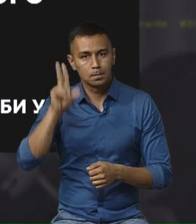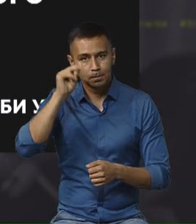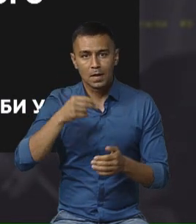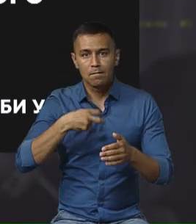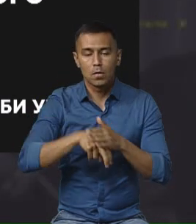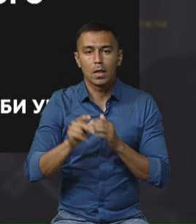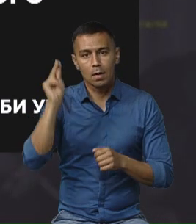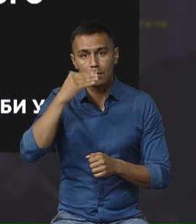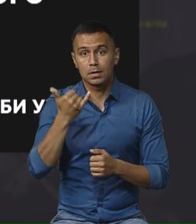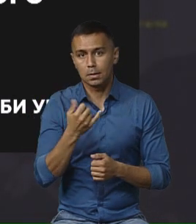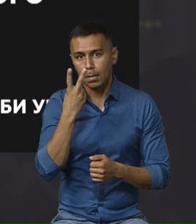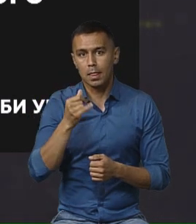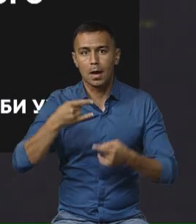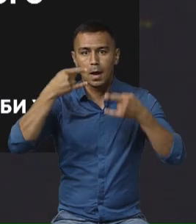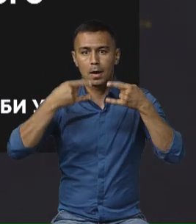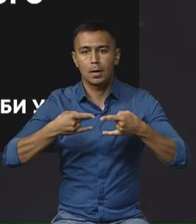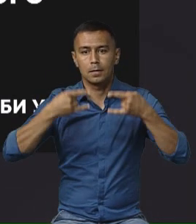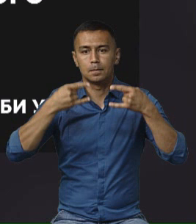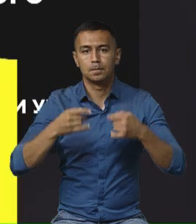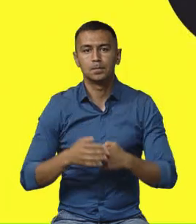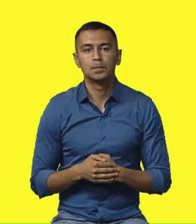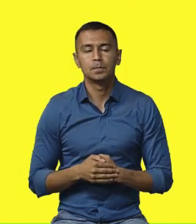на навчання ви зараз бачите на екрані.